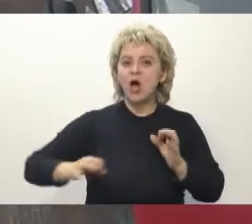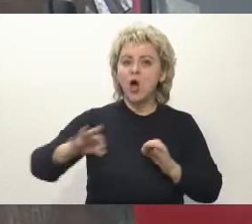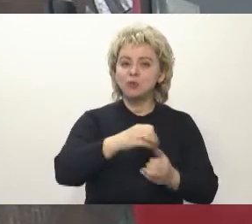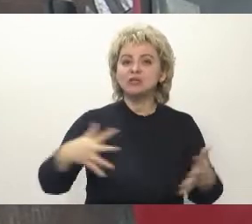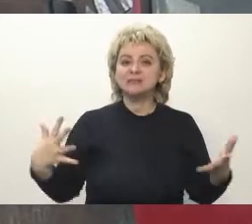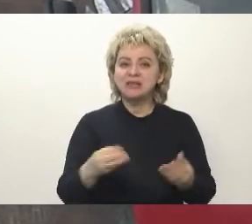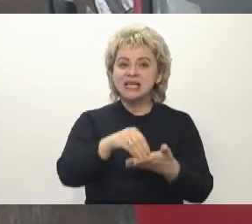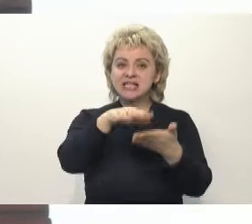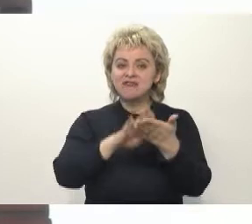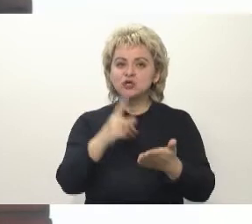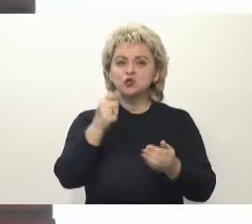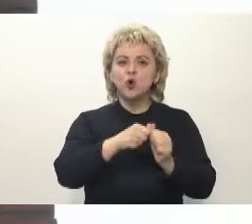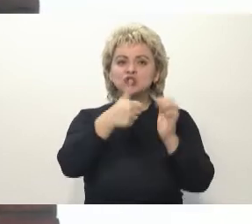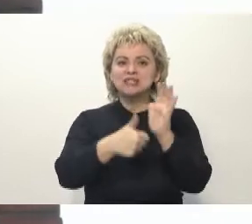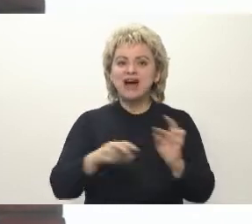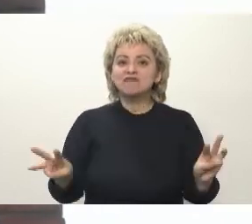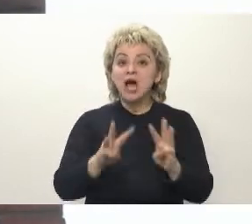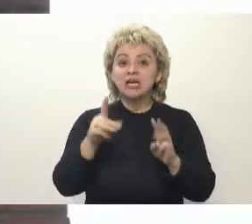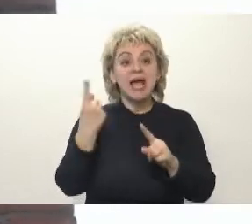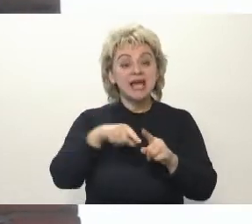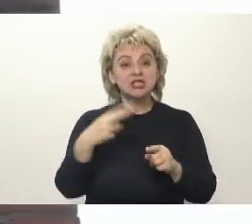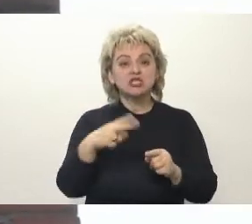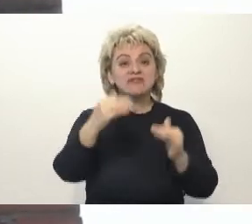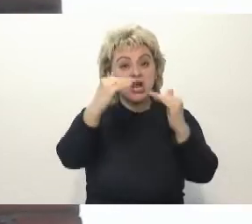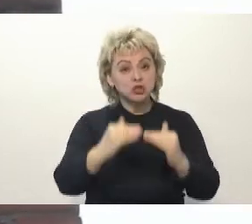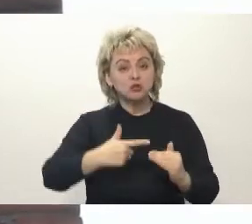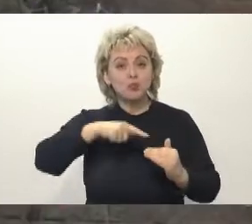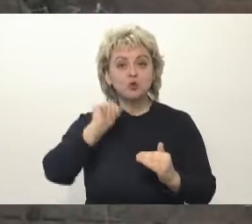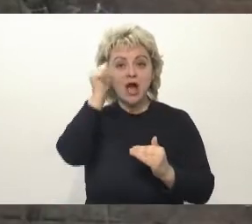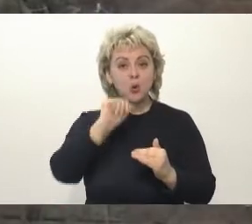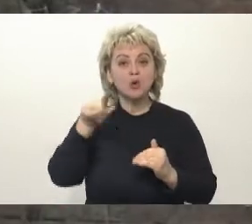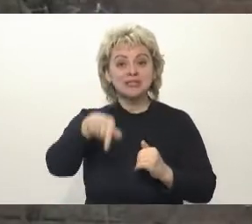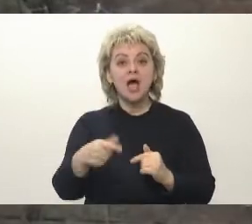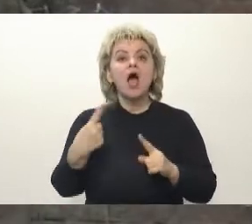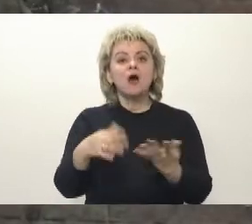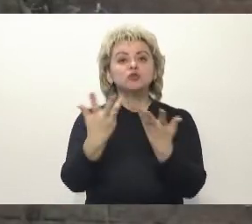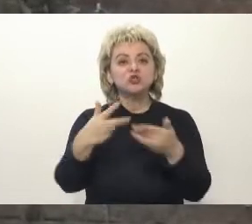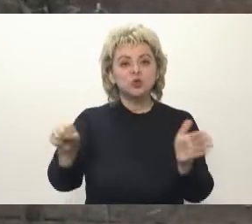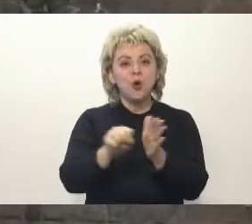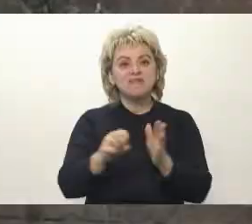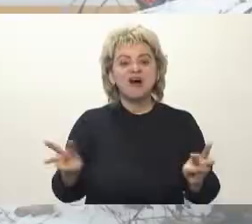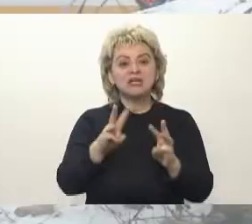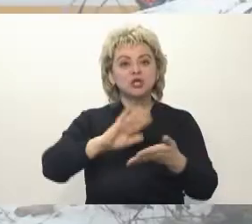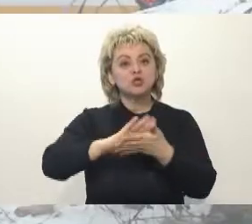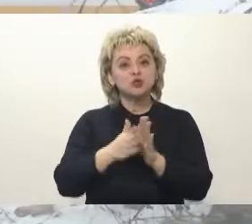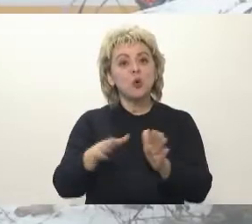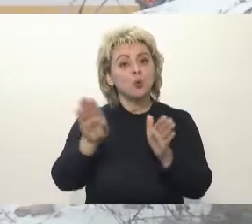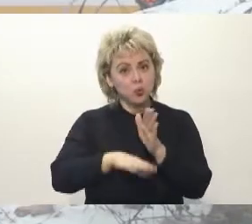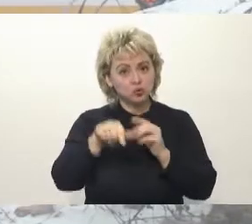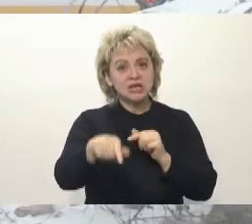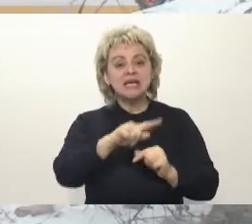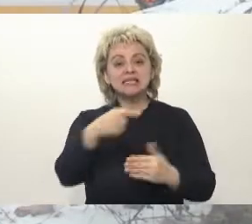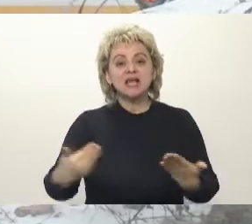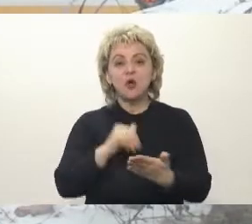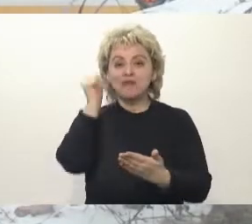области спасатели зафиксировали 116 возгораний. Эта цифра ниже прошлогодней. А вот по числу погибших в огне ситуация хуже.